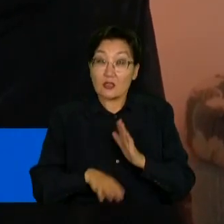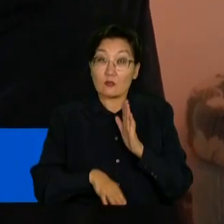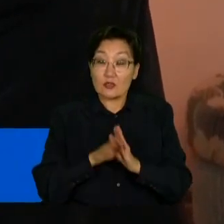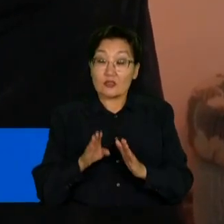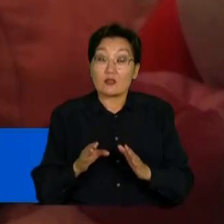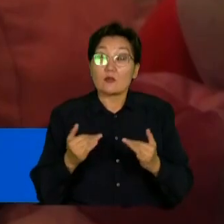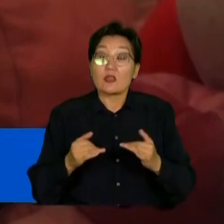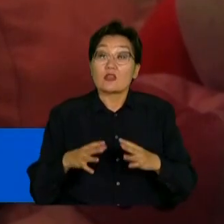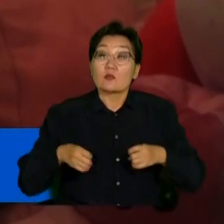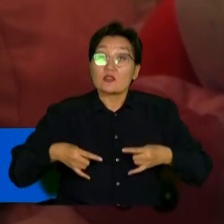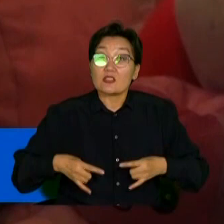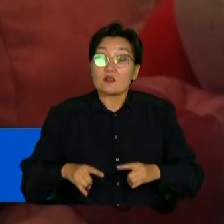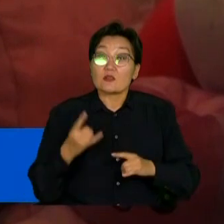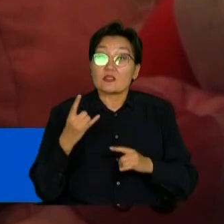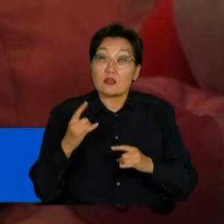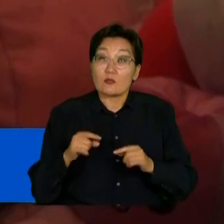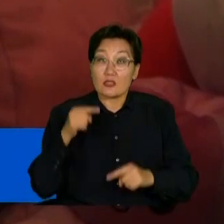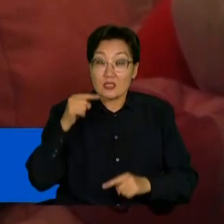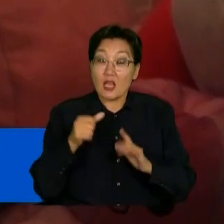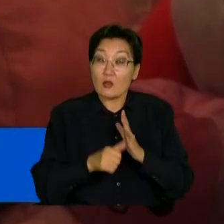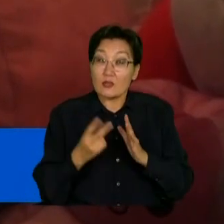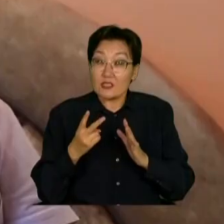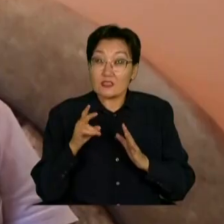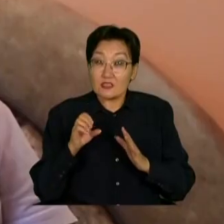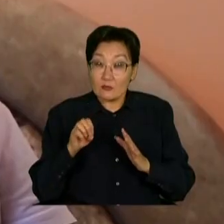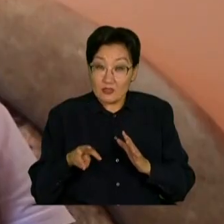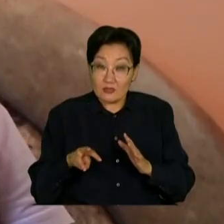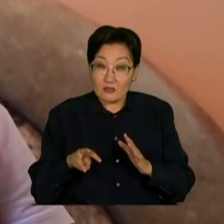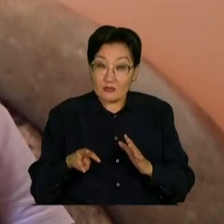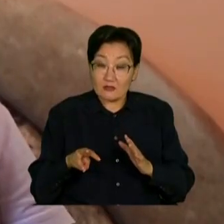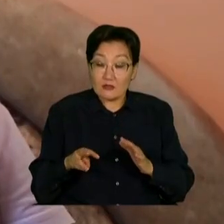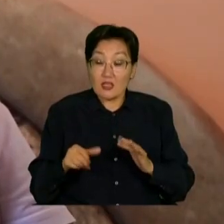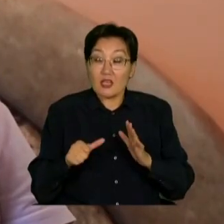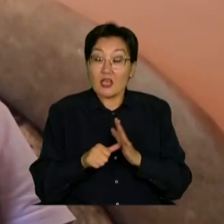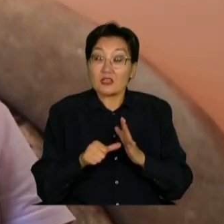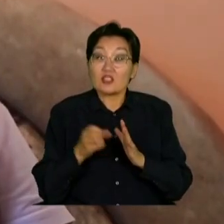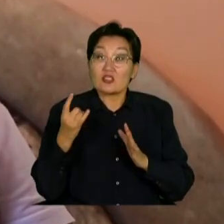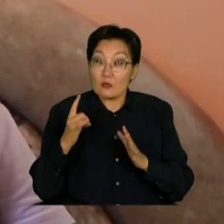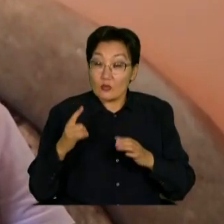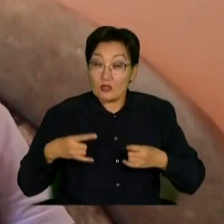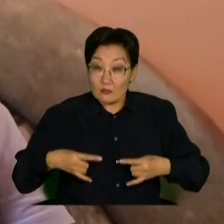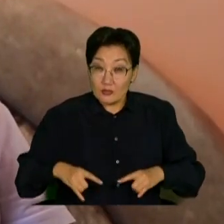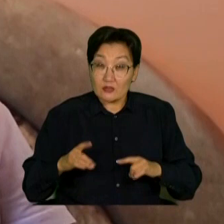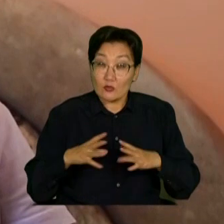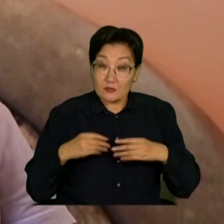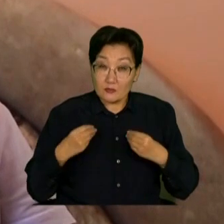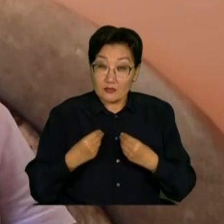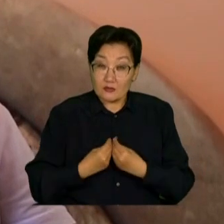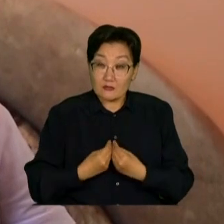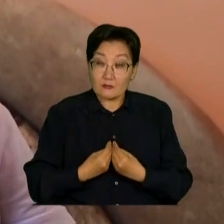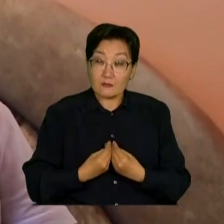екен. Дүние есігін ашқан шақалақтың бойы 68 сантиметр. Бұл енді 6-шы сәбиім дүниеге